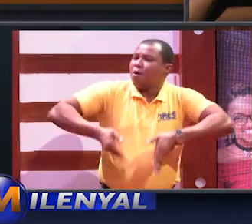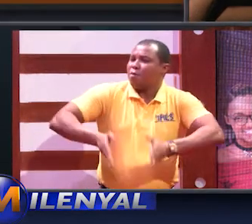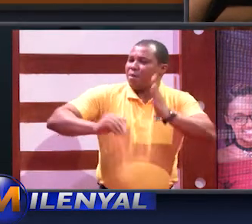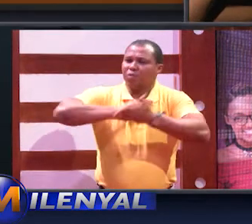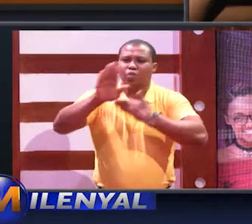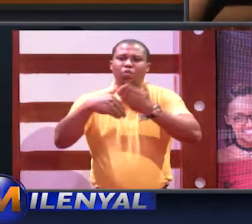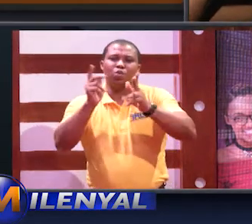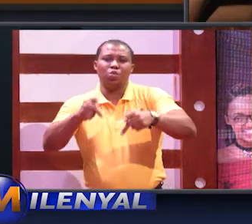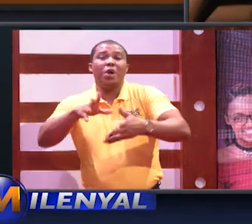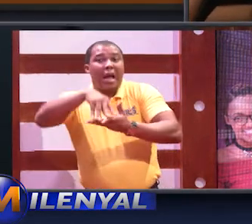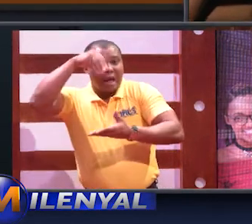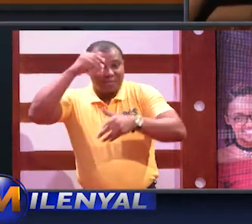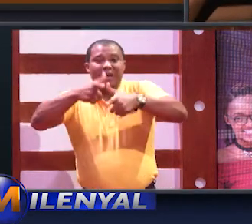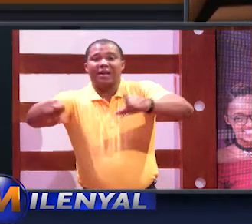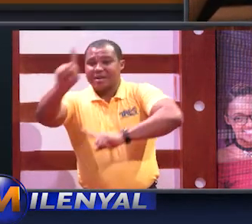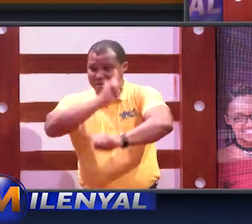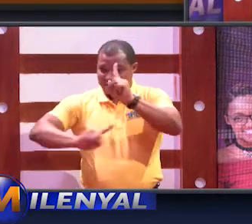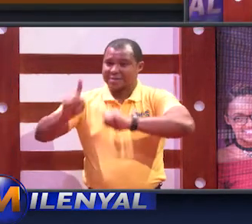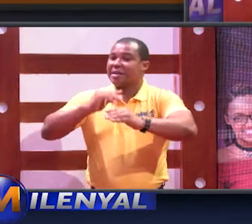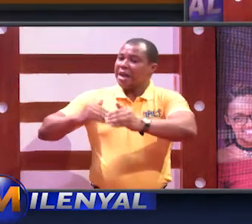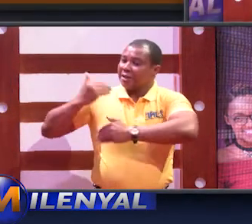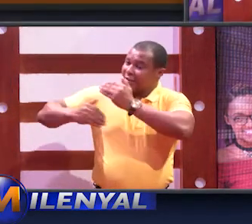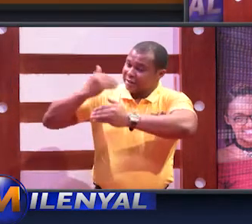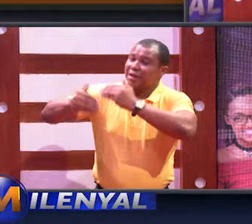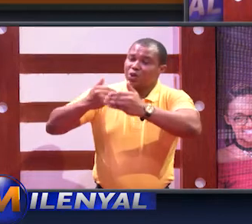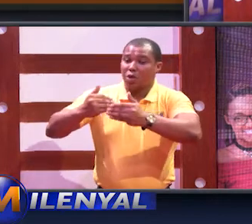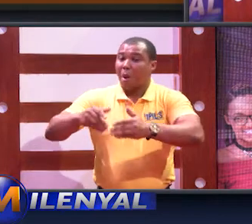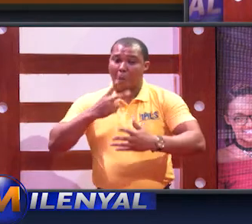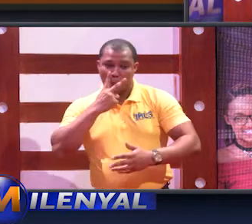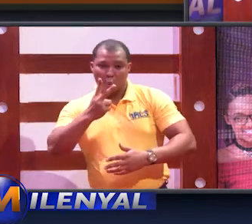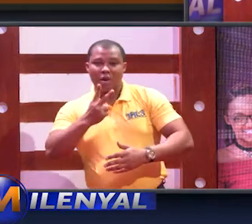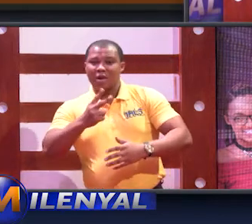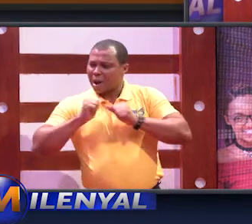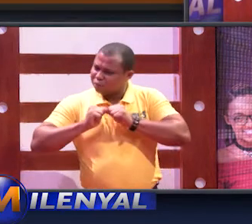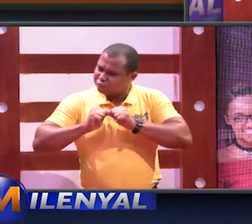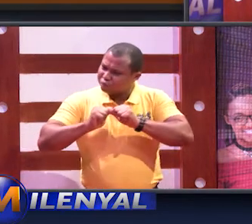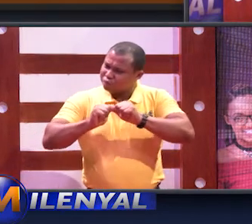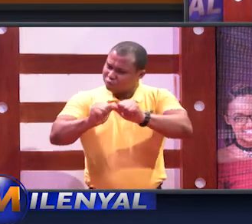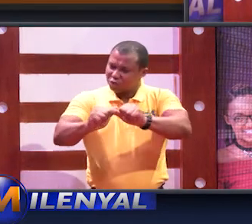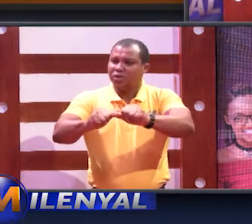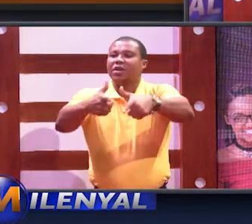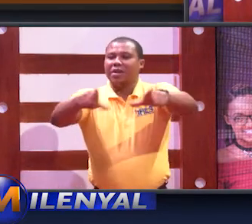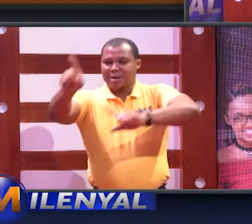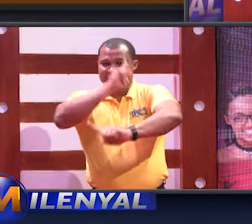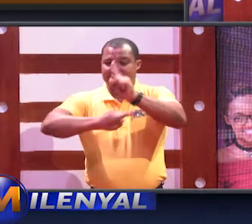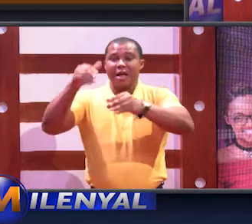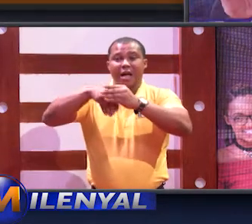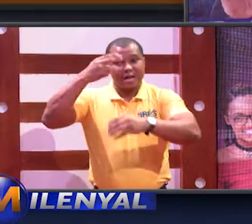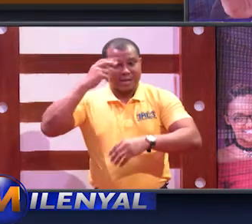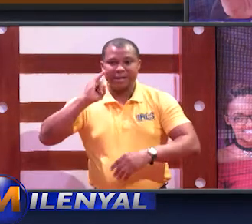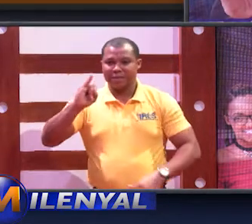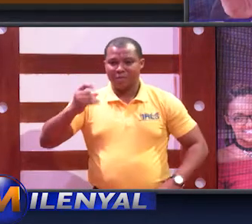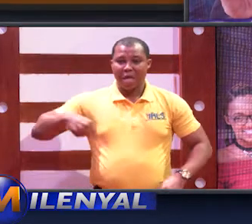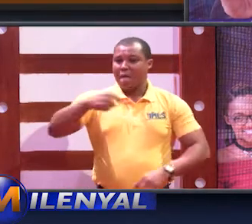ça a finalé, vraiment l'autre génération qui vient avec une guerre de bail qui a commencé ou bien qui a continué et dans la question ça en Haïti. N'a